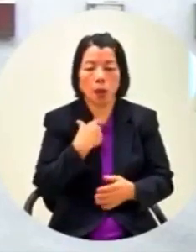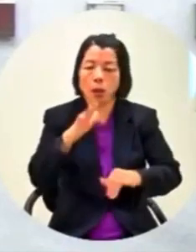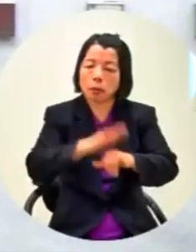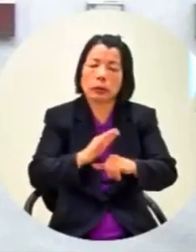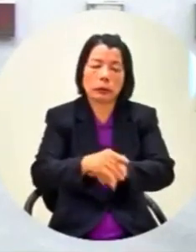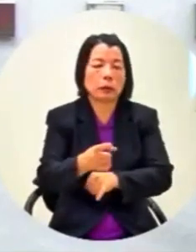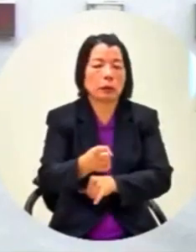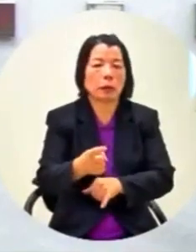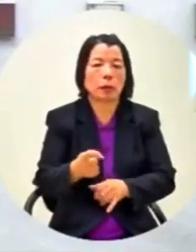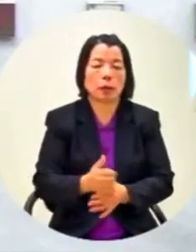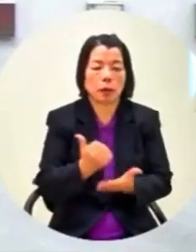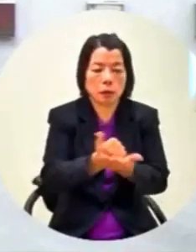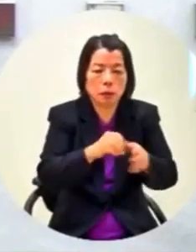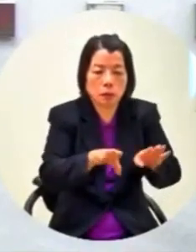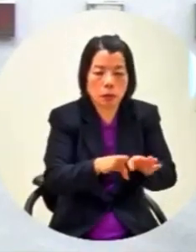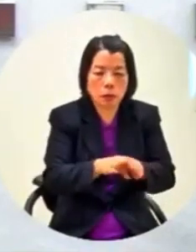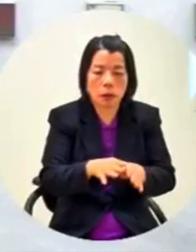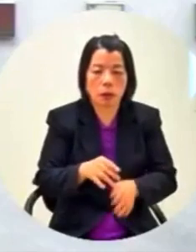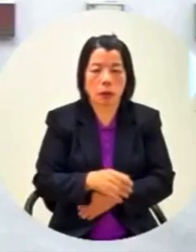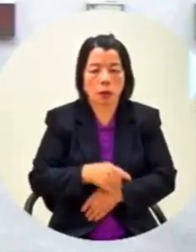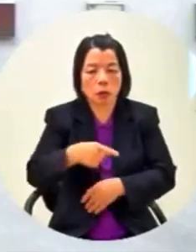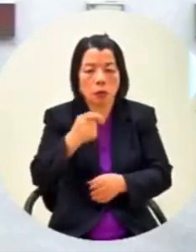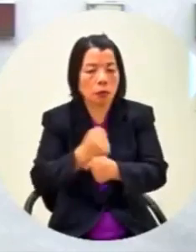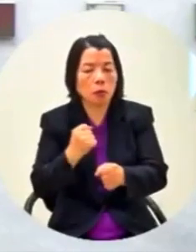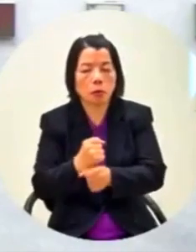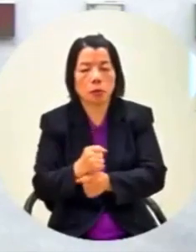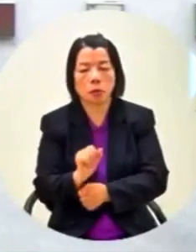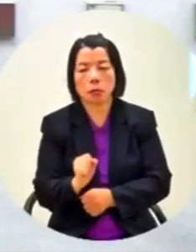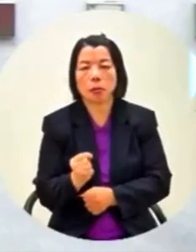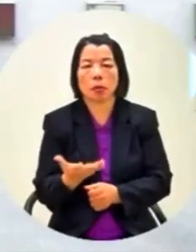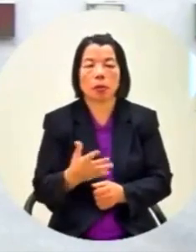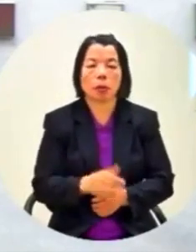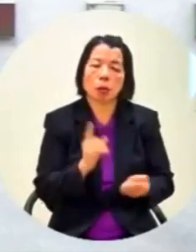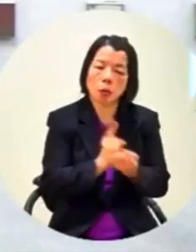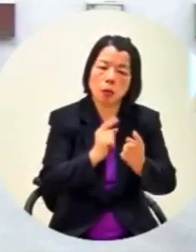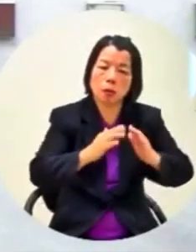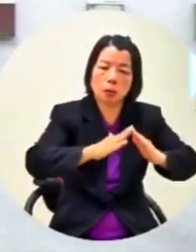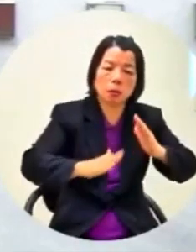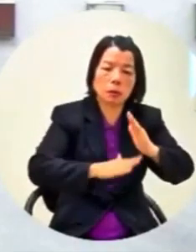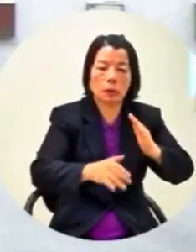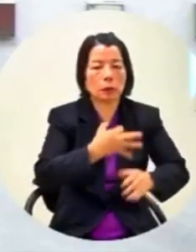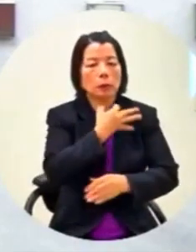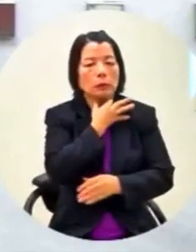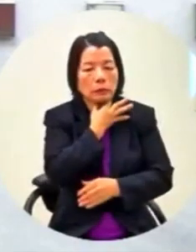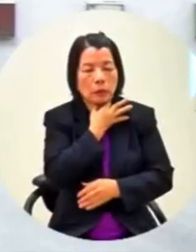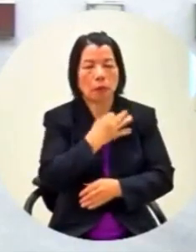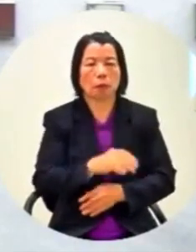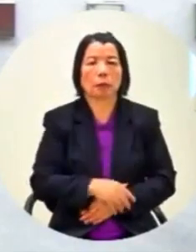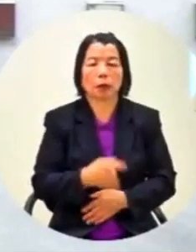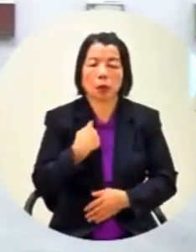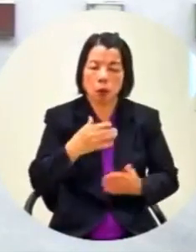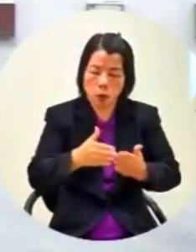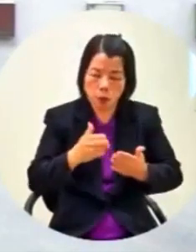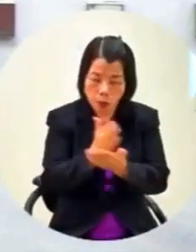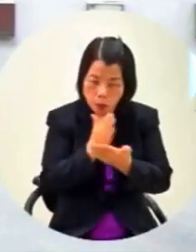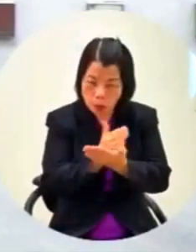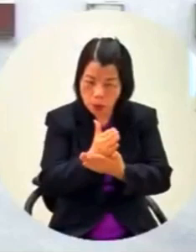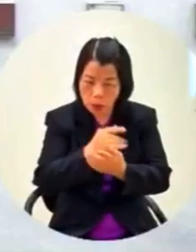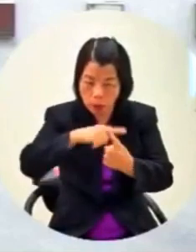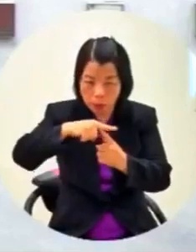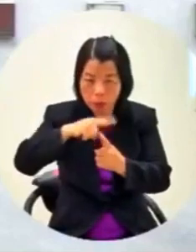假或者无法从事工作，使得家庭的生活受到困难者，我们审核的标准